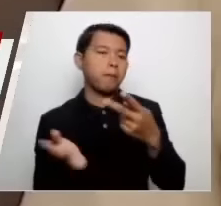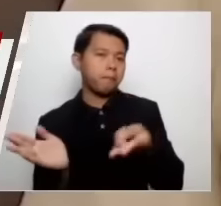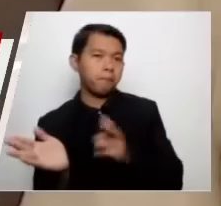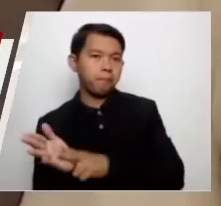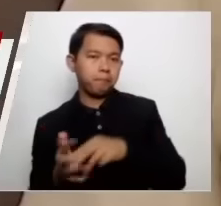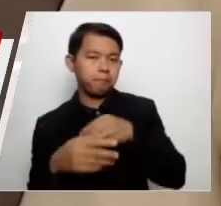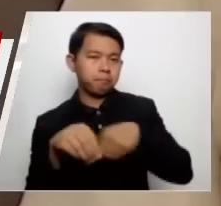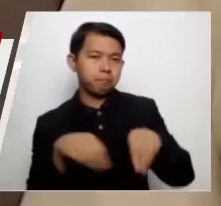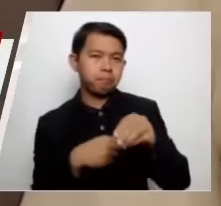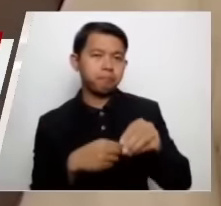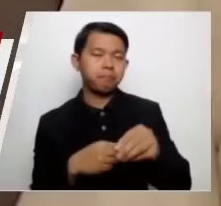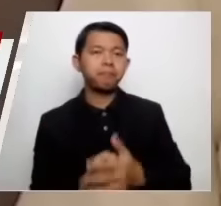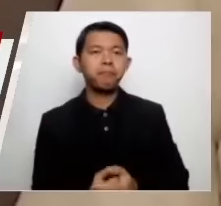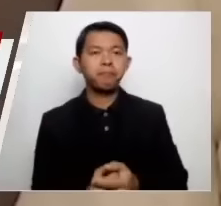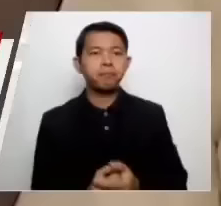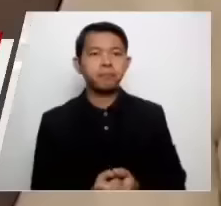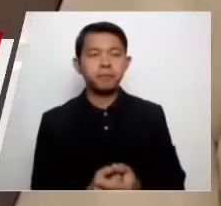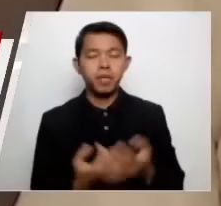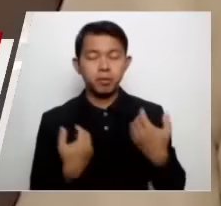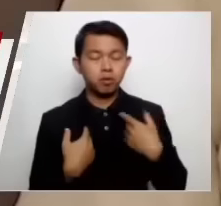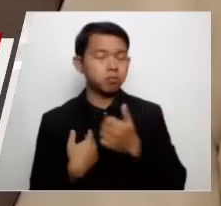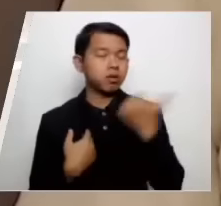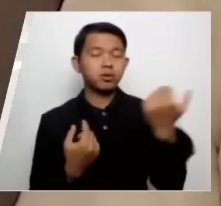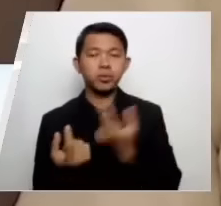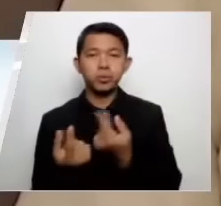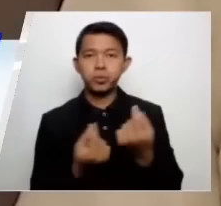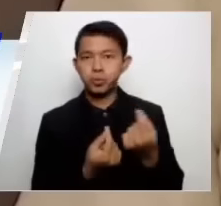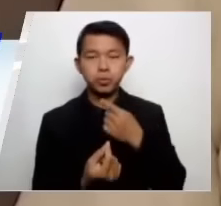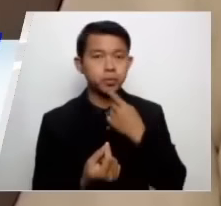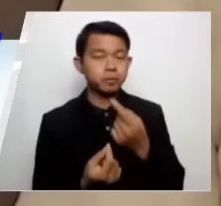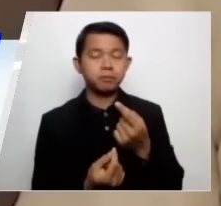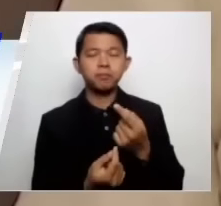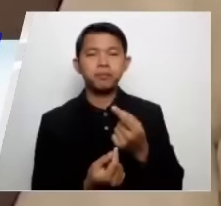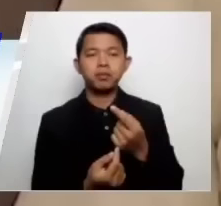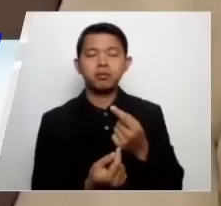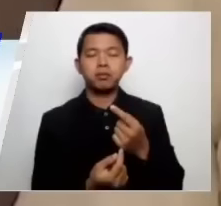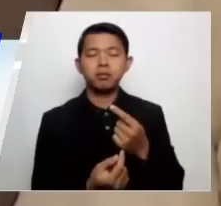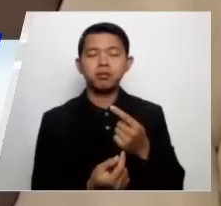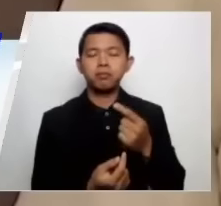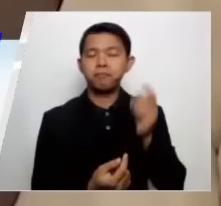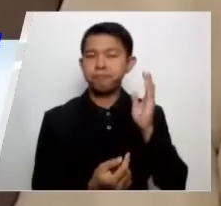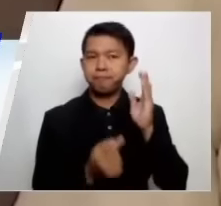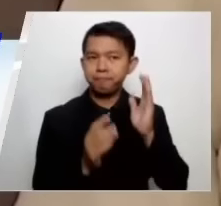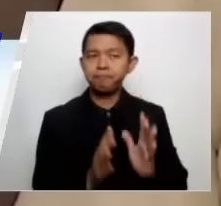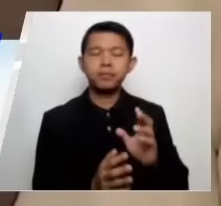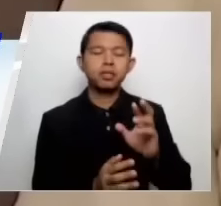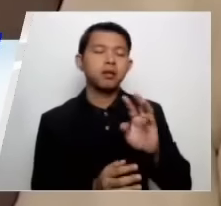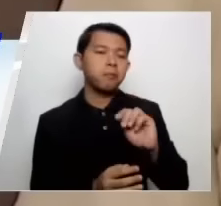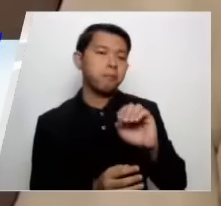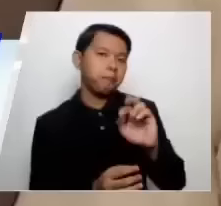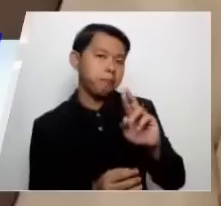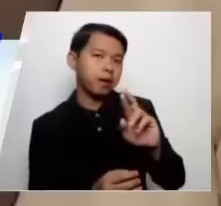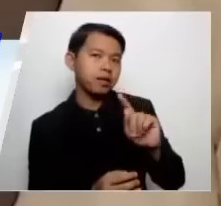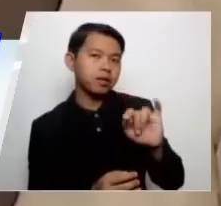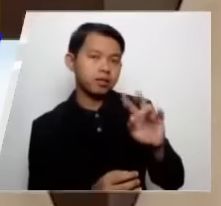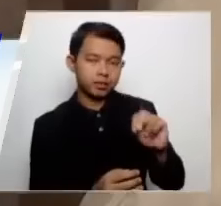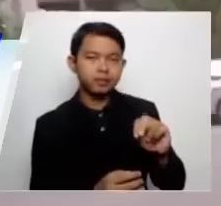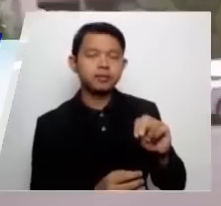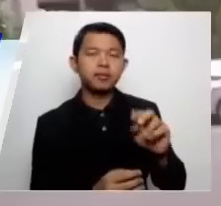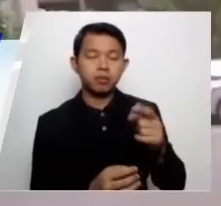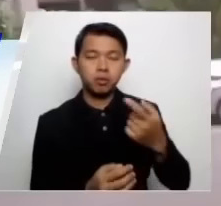mga ginagawa. Sabi ni Speaker Martin Romualdez, sinabi ng mga congressman, We welcome. I-adapt po natin yung anong gusto